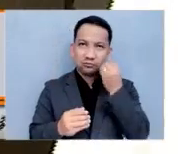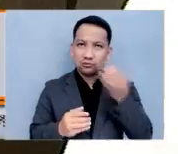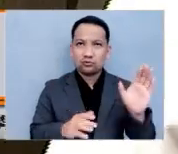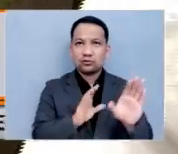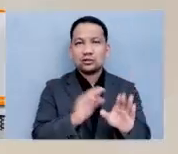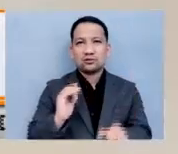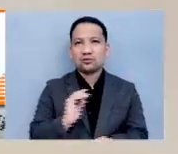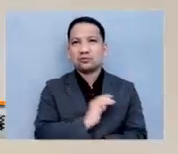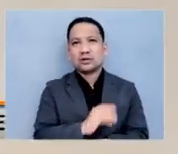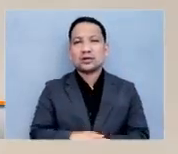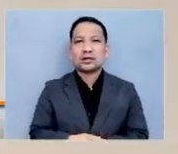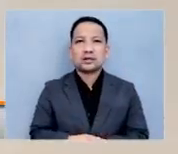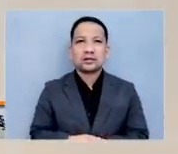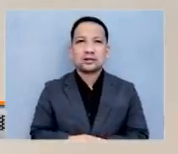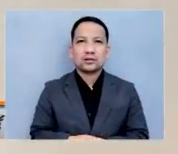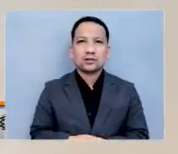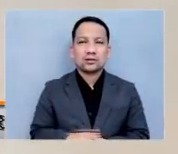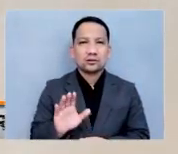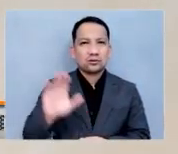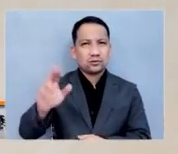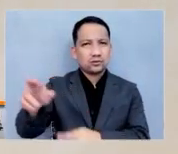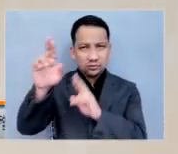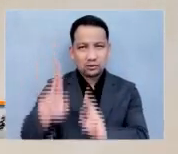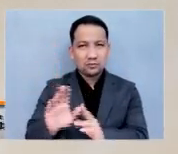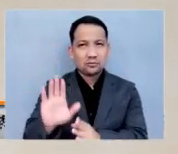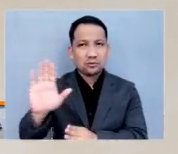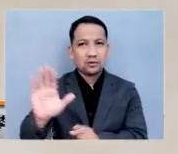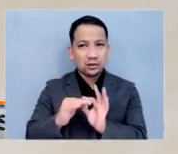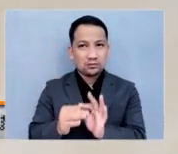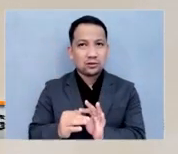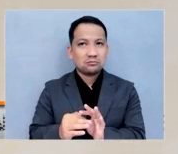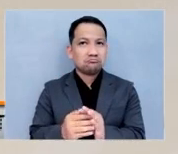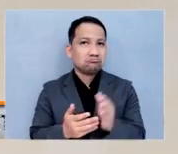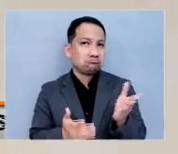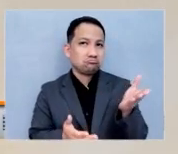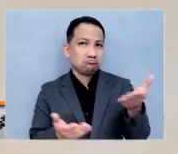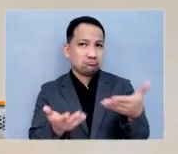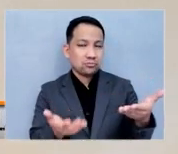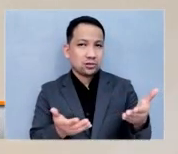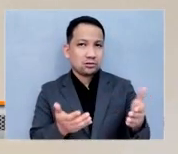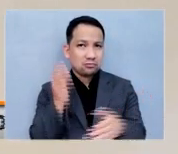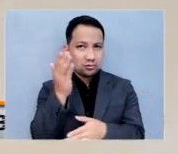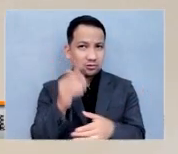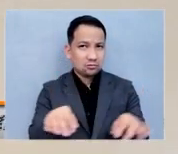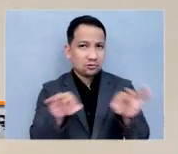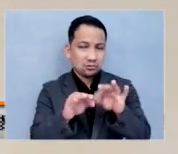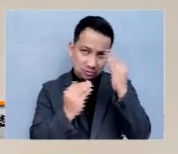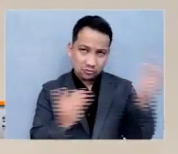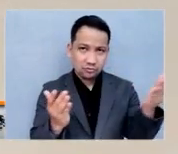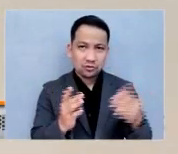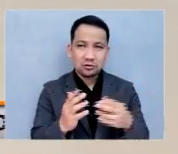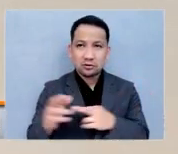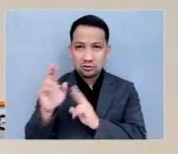ng kongresista. We respect the appeal of his party mates, but maybe they're making that